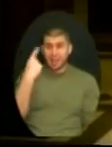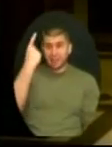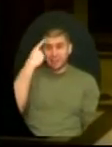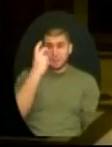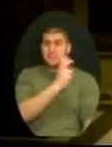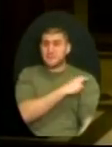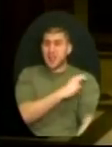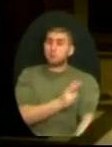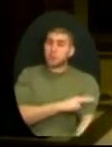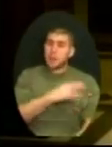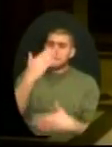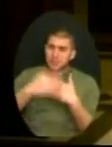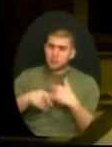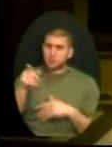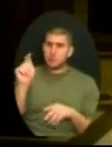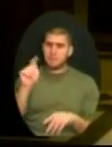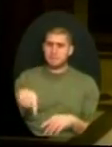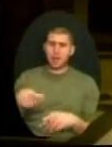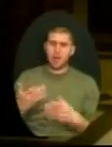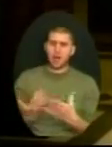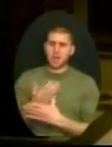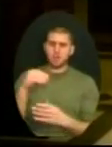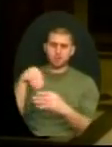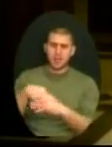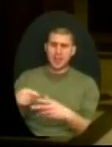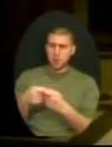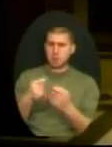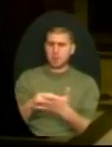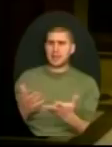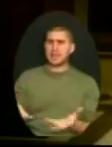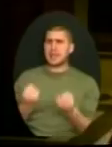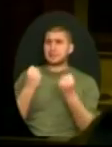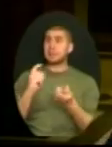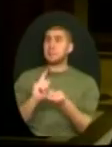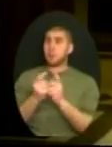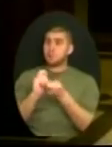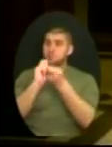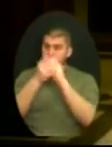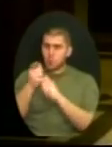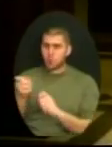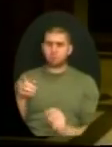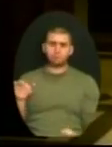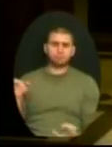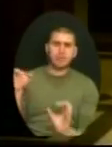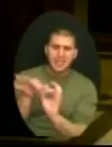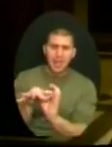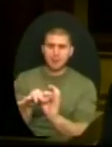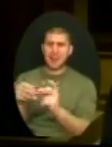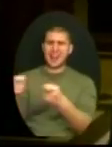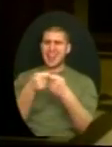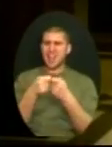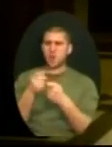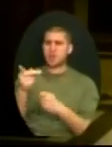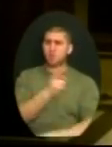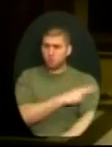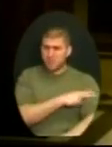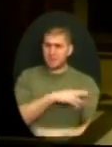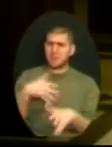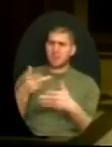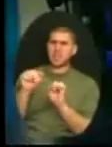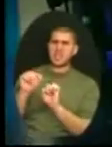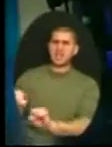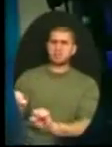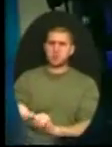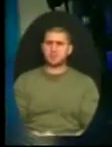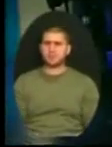שלדעתי המפכ"ל בסופו של דבר הוא בא חדש לארגון, ולכן הוא התחיל לאמץ אותם, במקום לשנות את הארגון, אז הוא התחבר אליו ובעצם נתן לו את